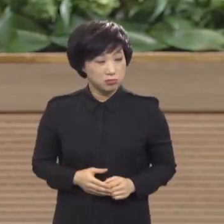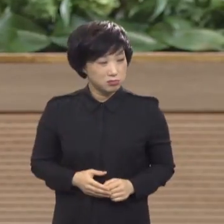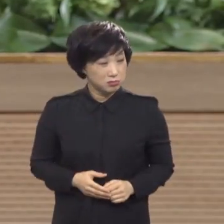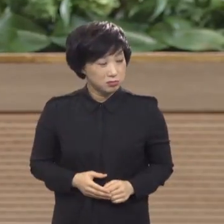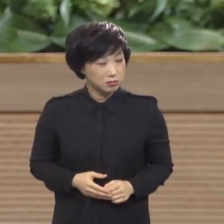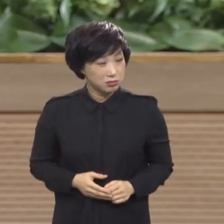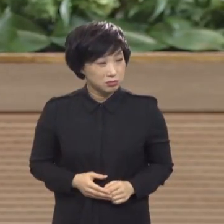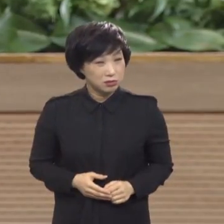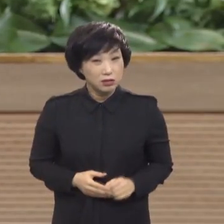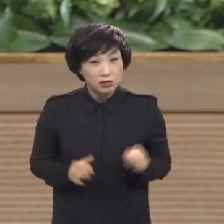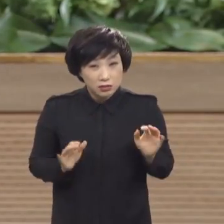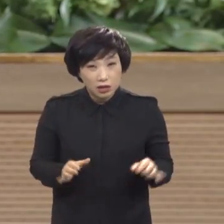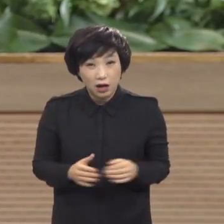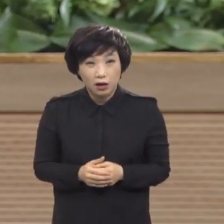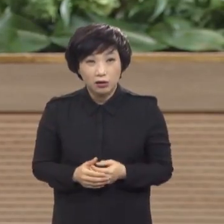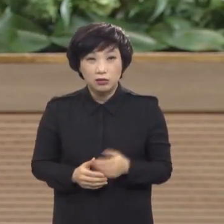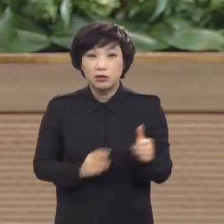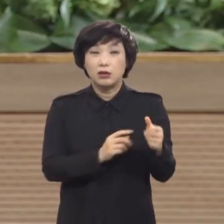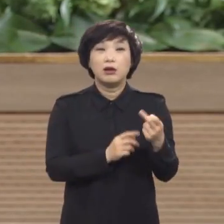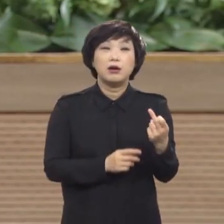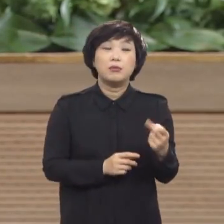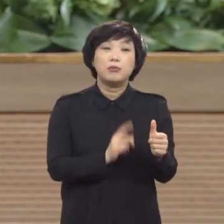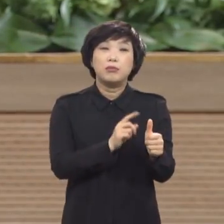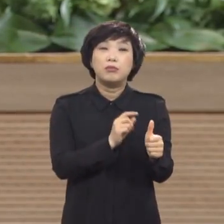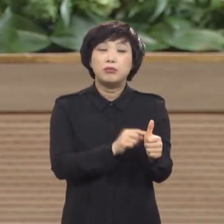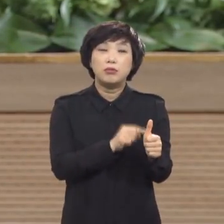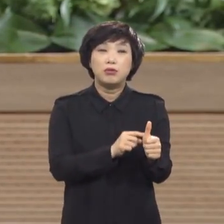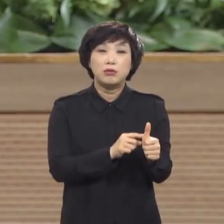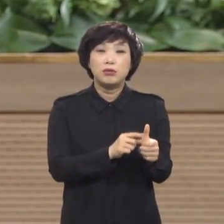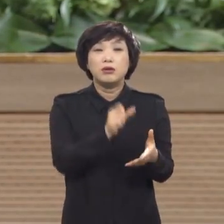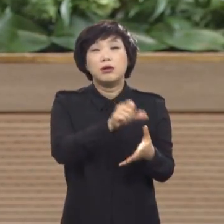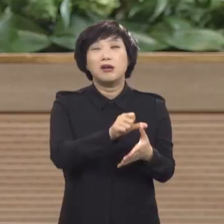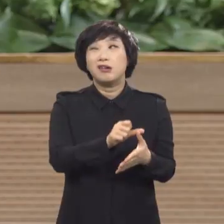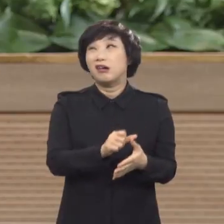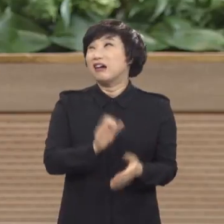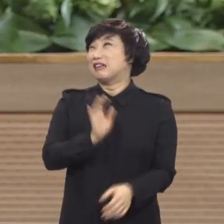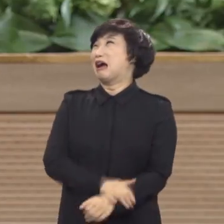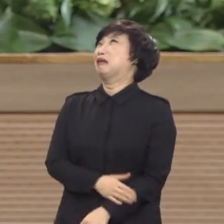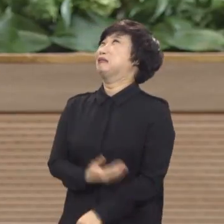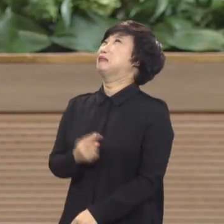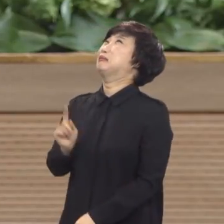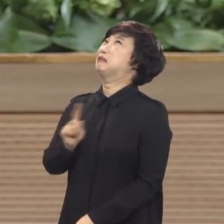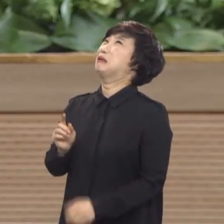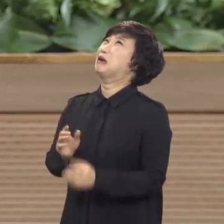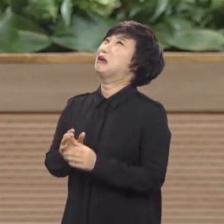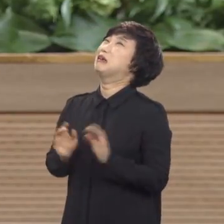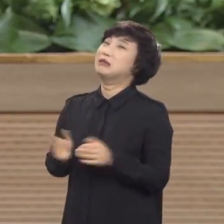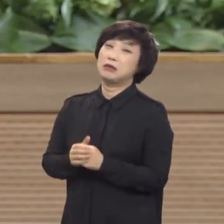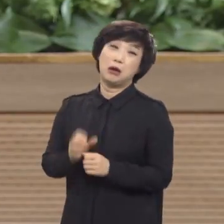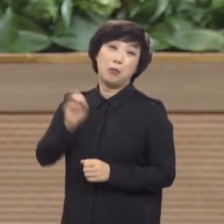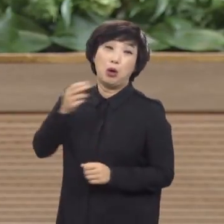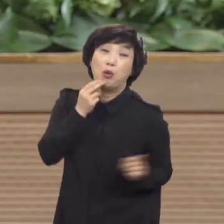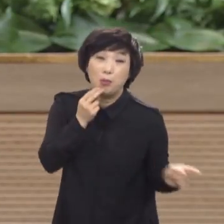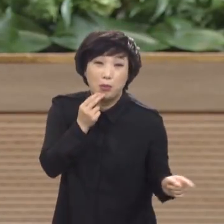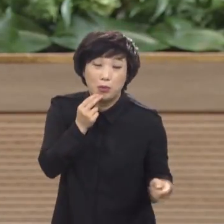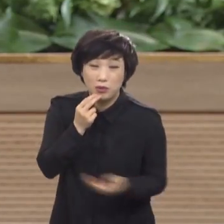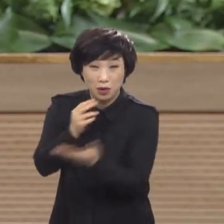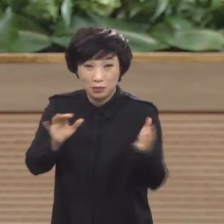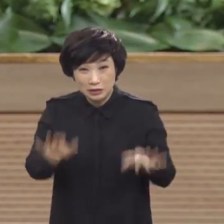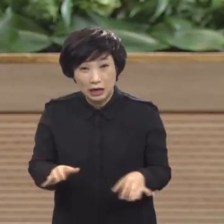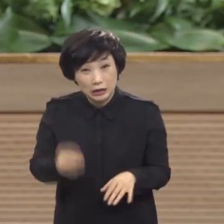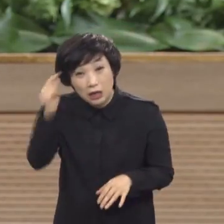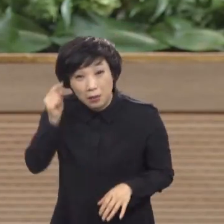사무쳤어. 끝까지 잘못했다고 하네. 여러분 잘 들어. 우리가 잘못했다고